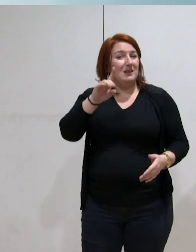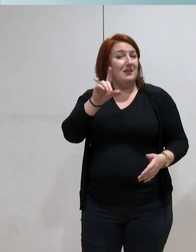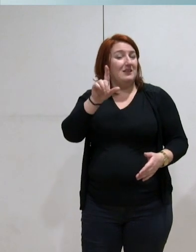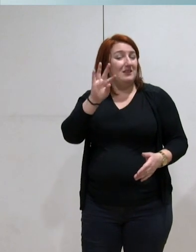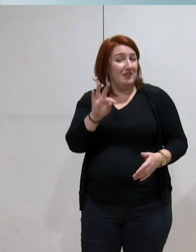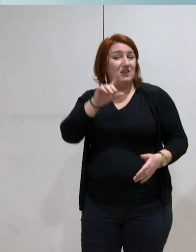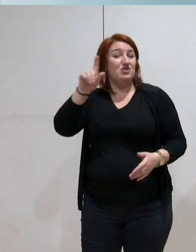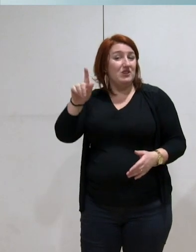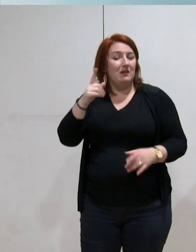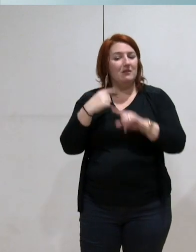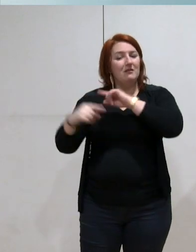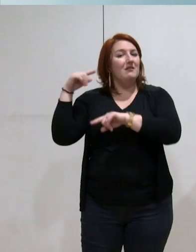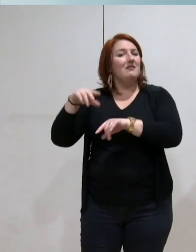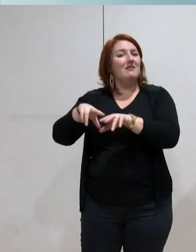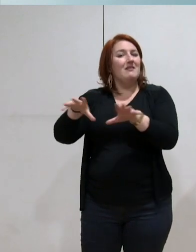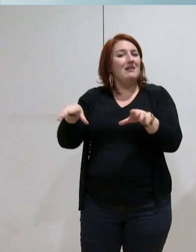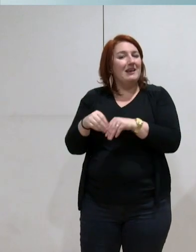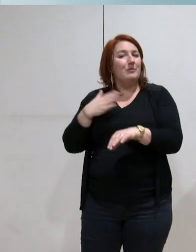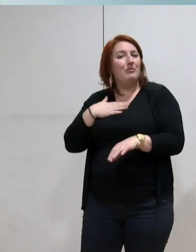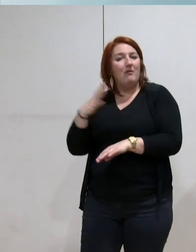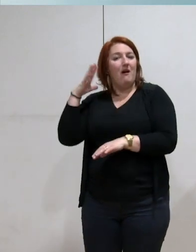recette dans le précédent mandat